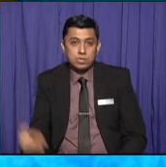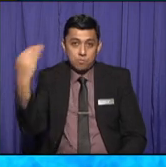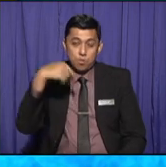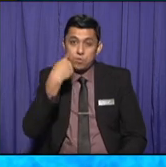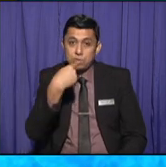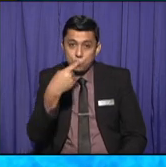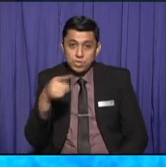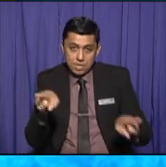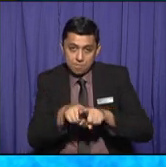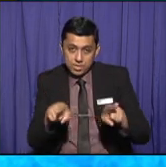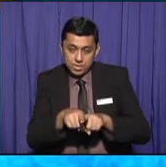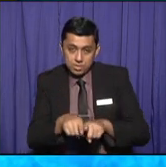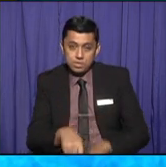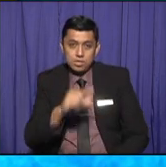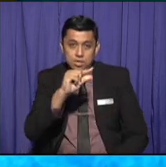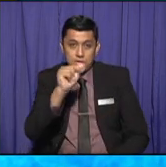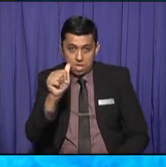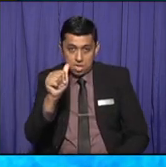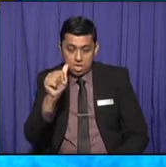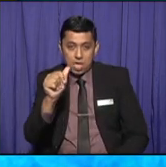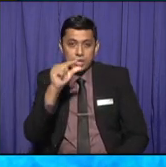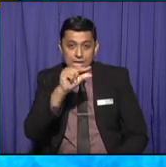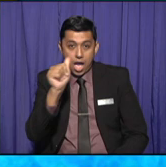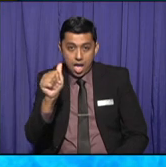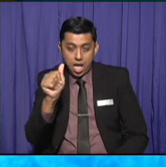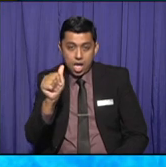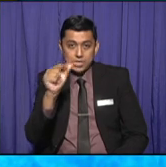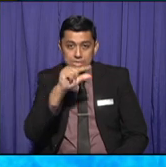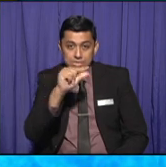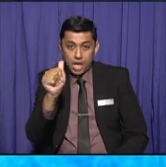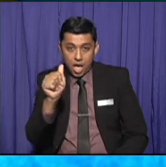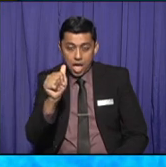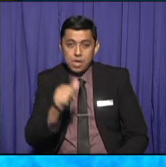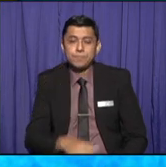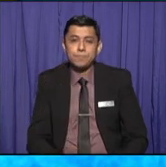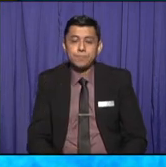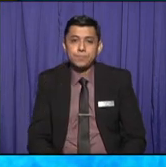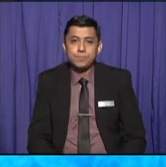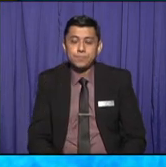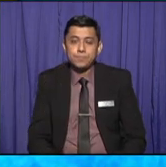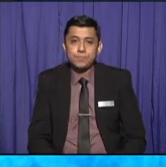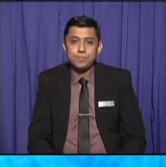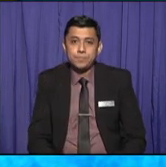Mari sebut bersama. Ga, ga, ga.